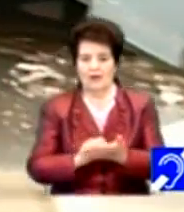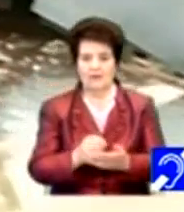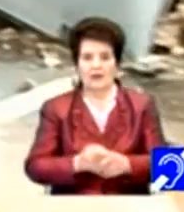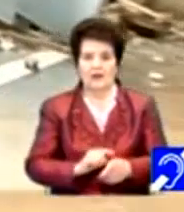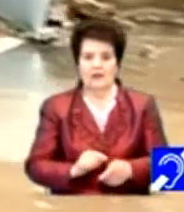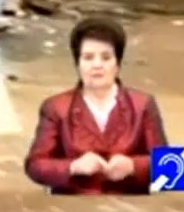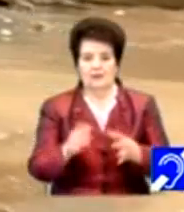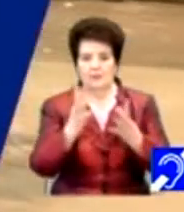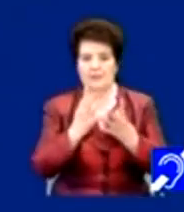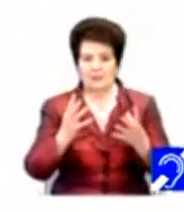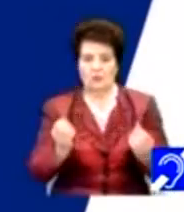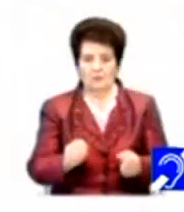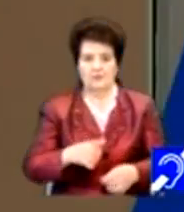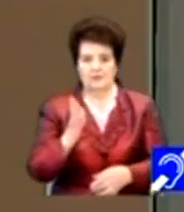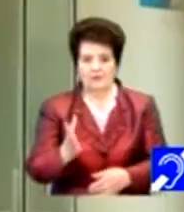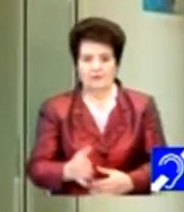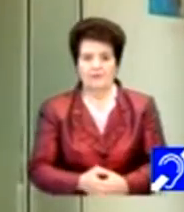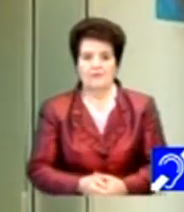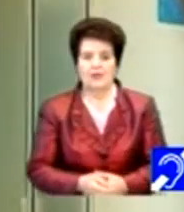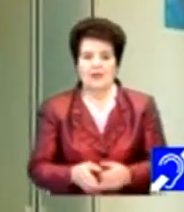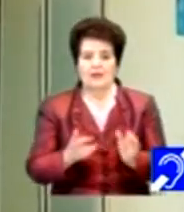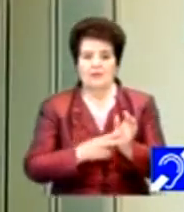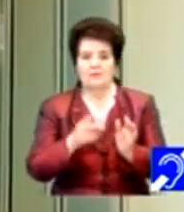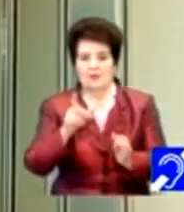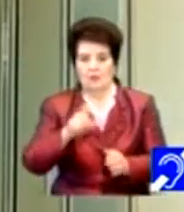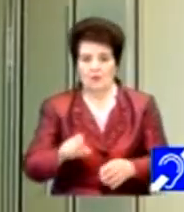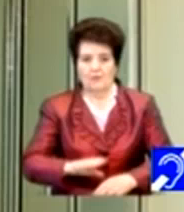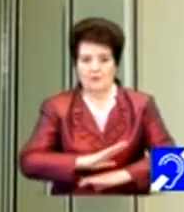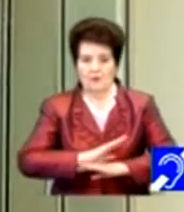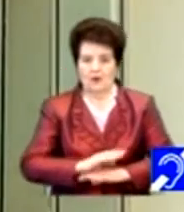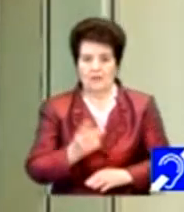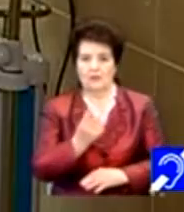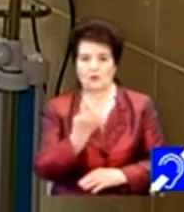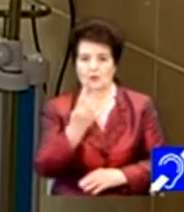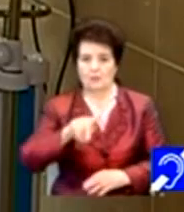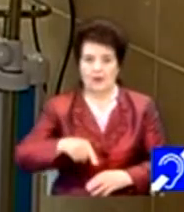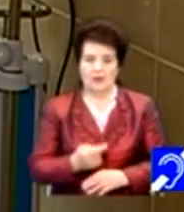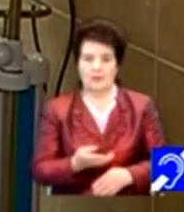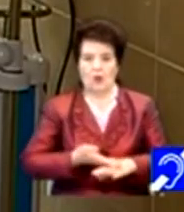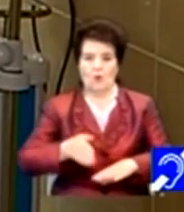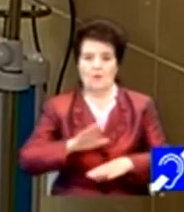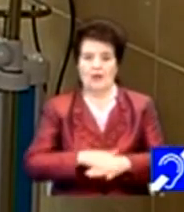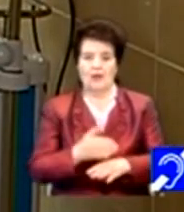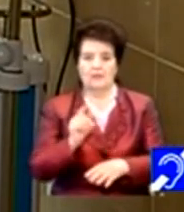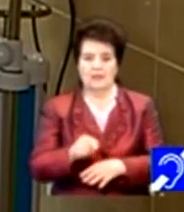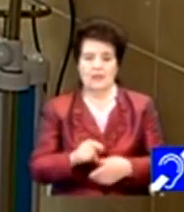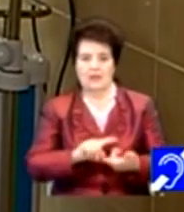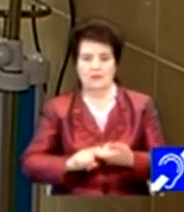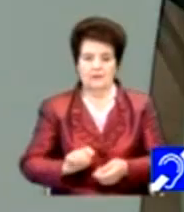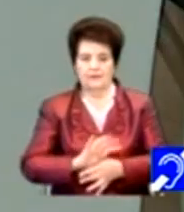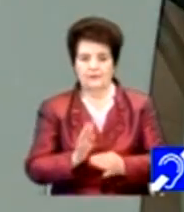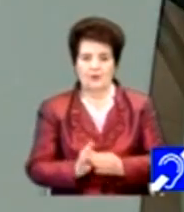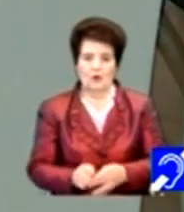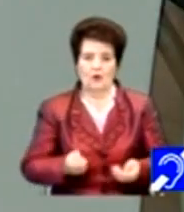până la miezul nopții. 7 oameni au murit în ultimele 24 de ore din cauza complicațiilor generate de noul